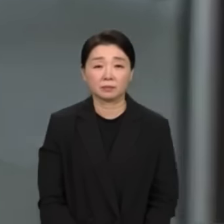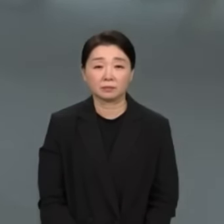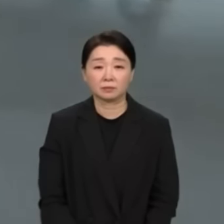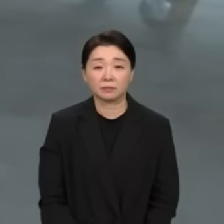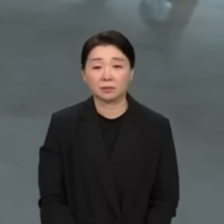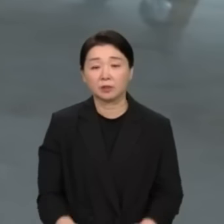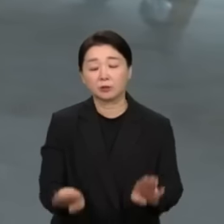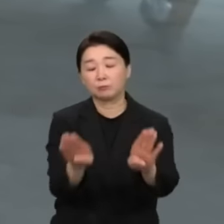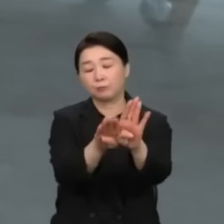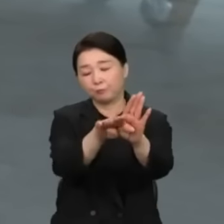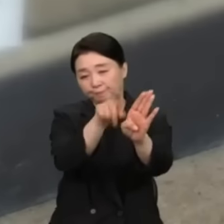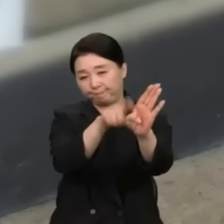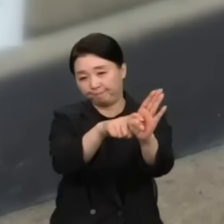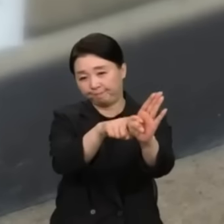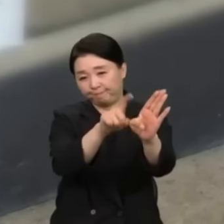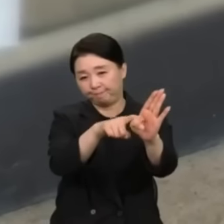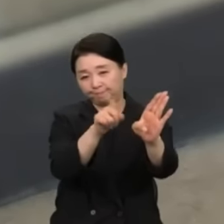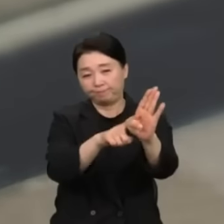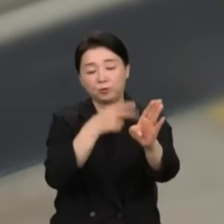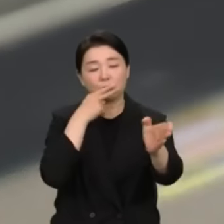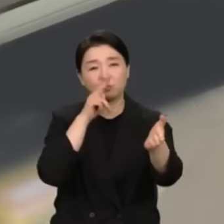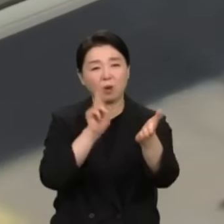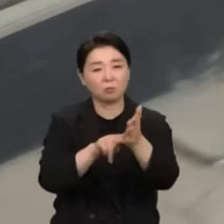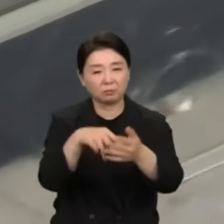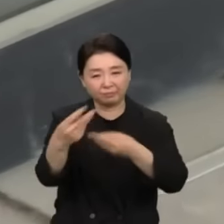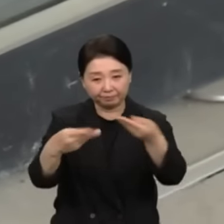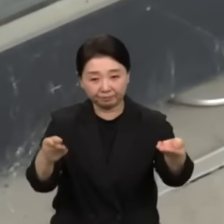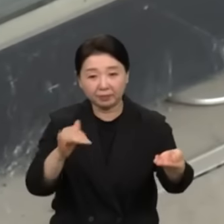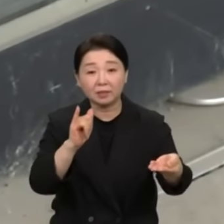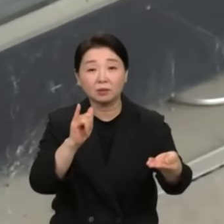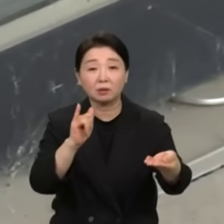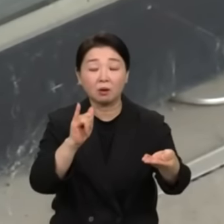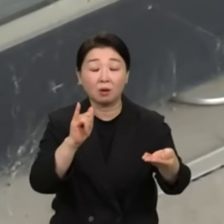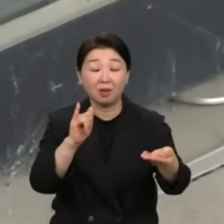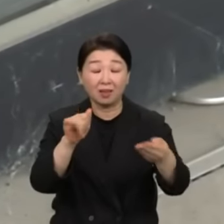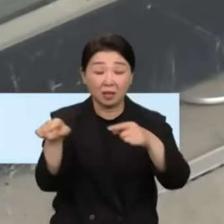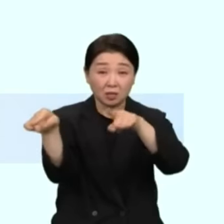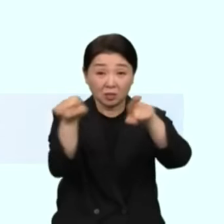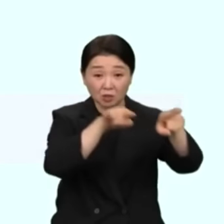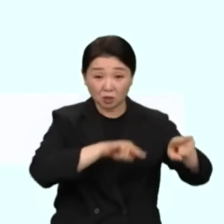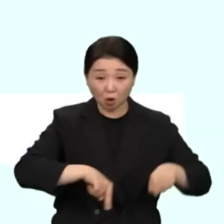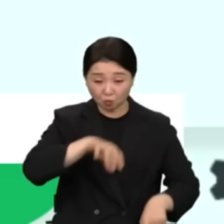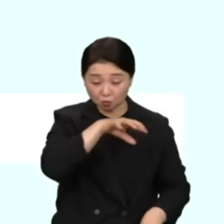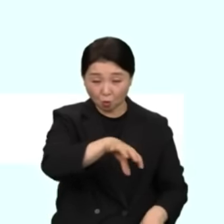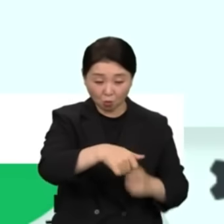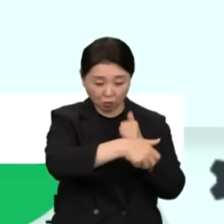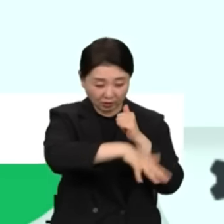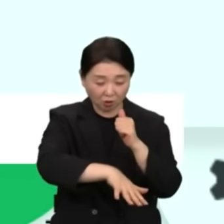문은 굳게 닫혔고 우편물은 널브러져 있습니다. 한때 전국에 10곳 넘는